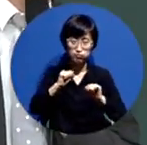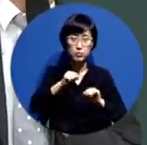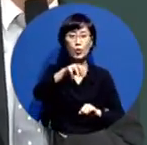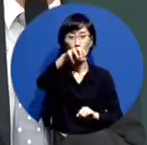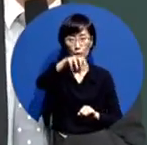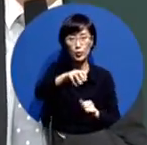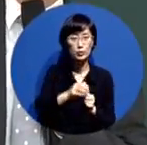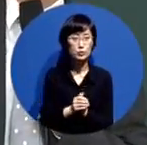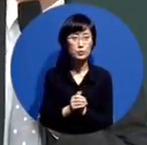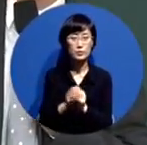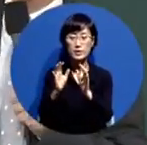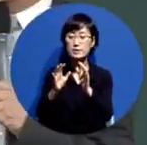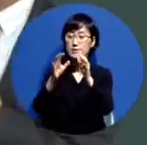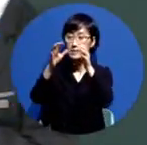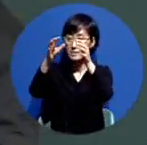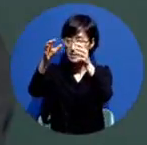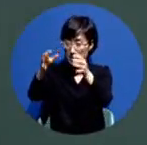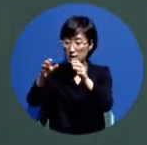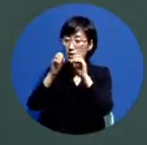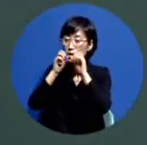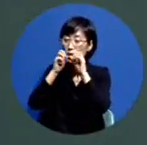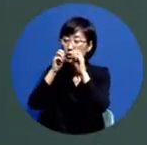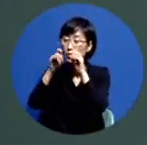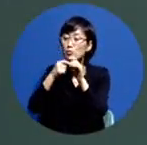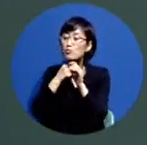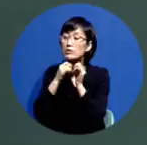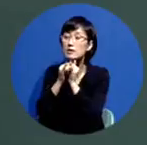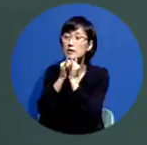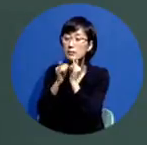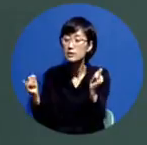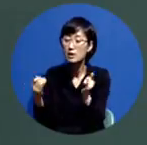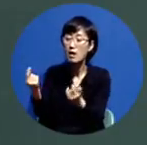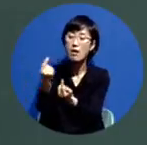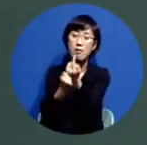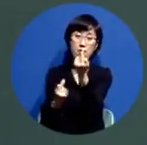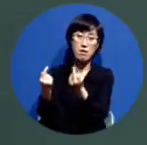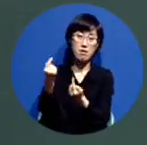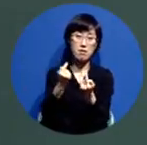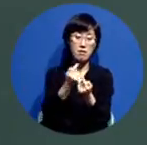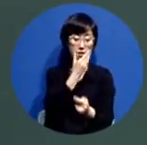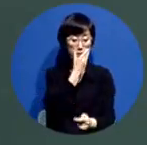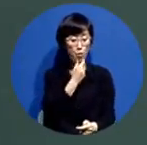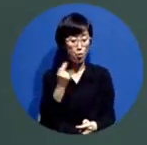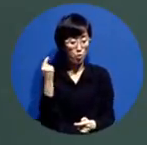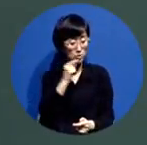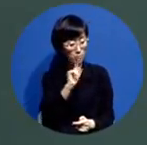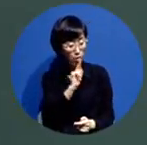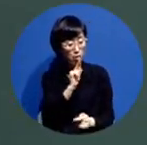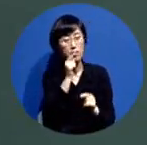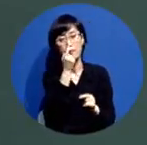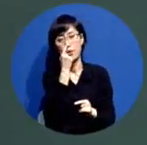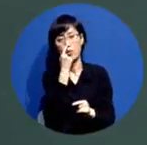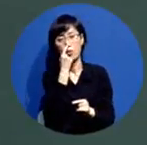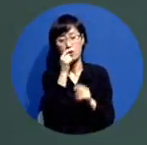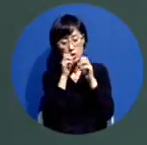와서 보고 진짜 전도를 배우고 선교를 배우고. 전 세계의